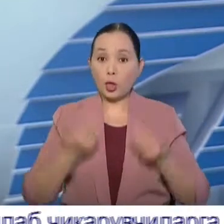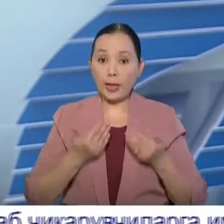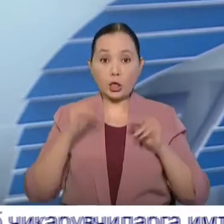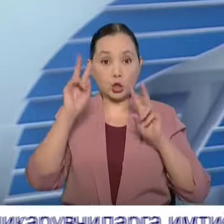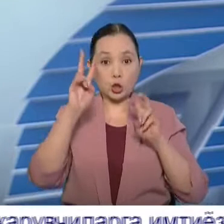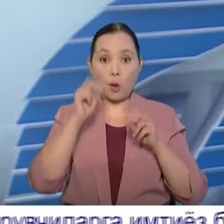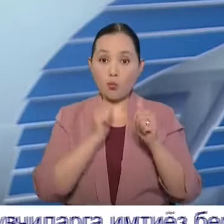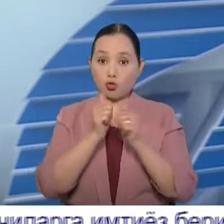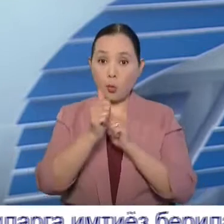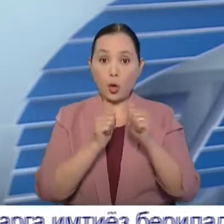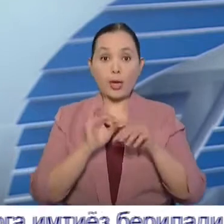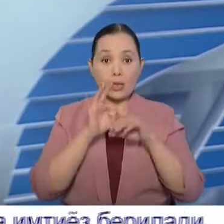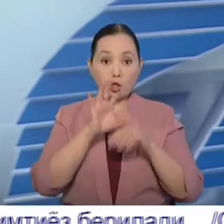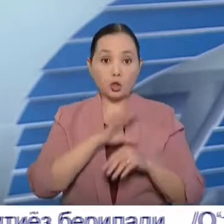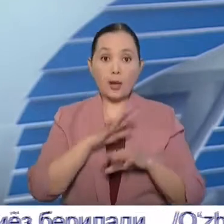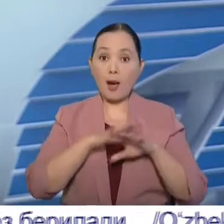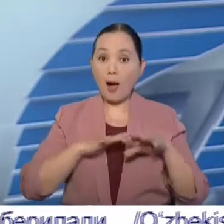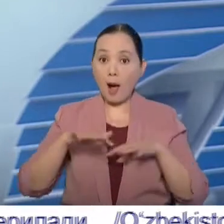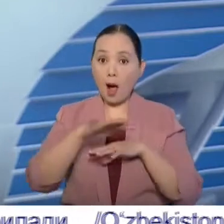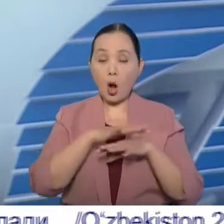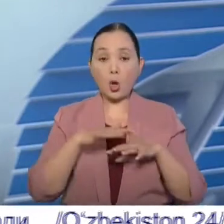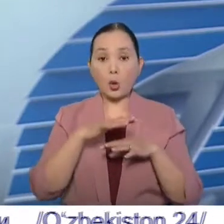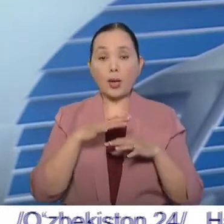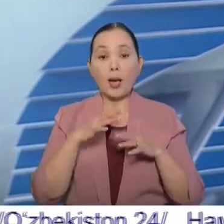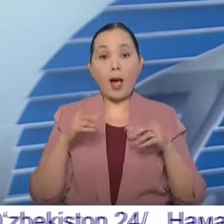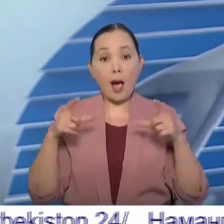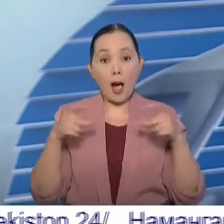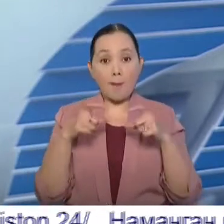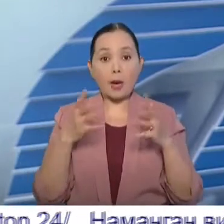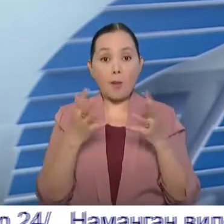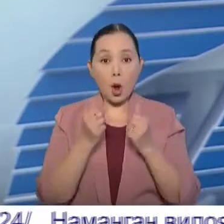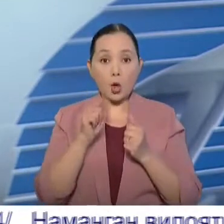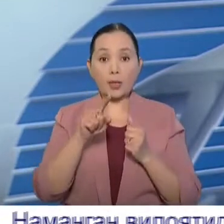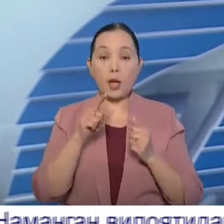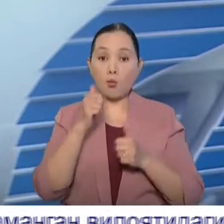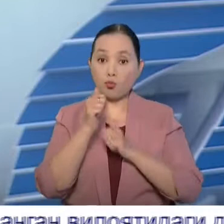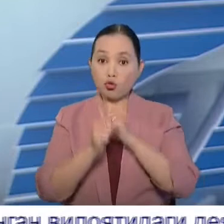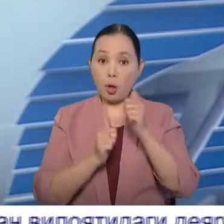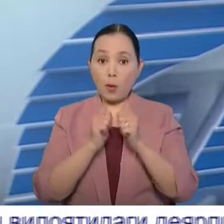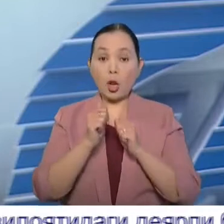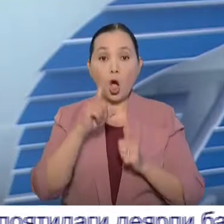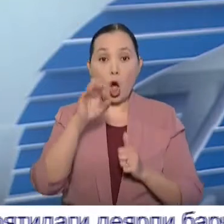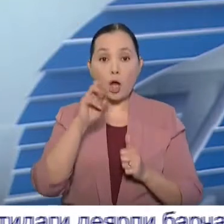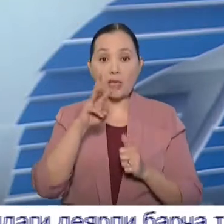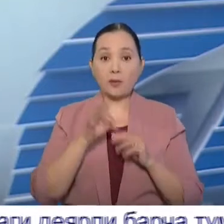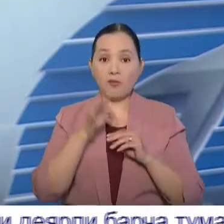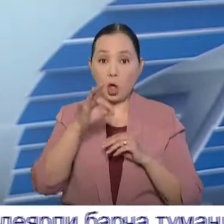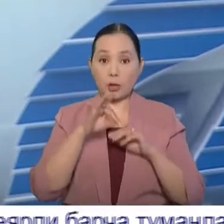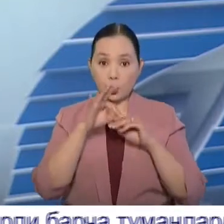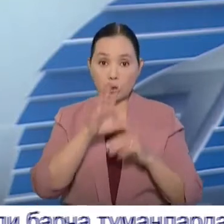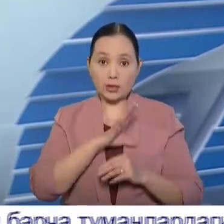ostida musobaqalar tashkil etilmoqda. Aholining turli qatlamlarini qamrab olgan ana shunday musobaqalardan biri Xorazm viloyatida o'tkazildi.